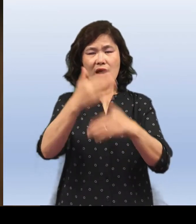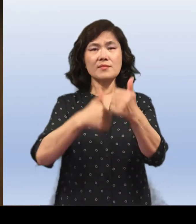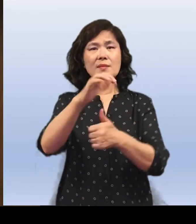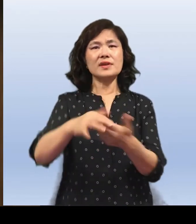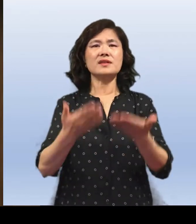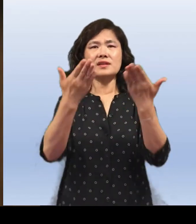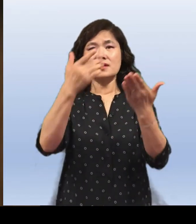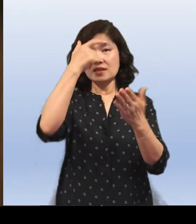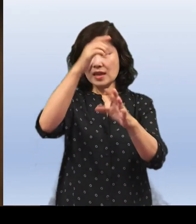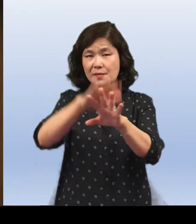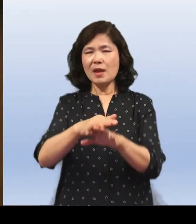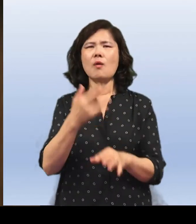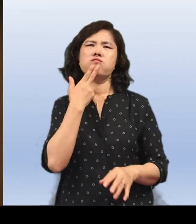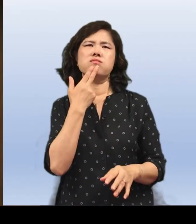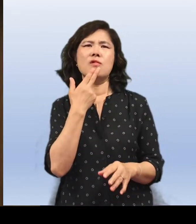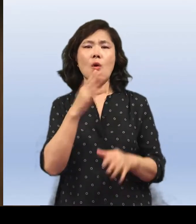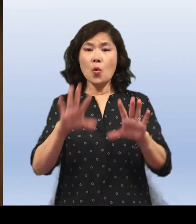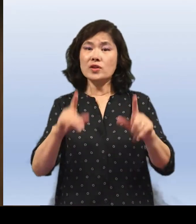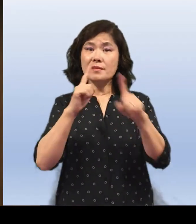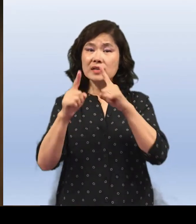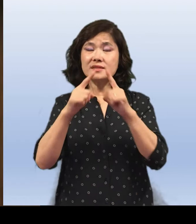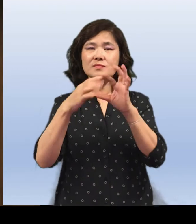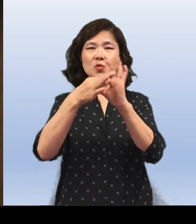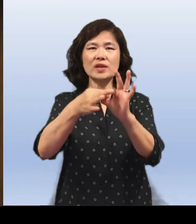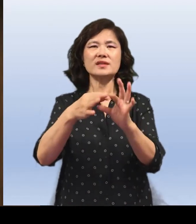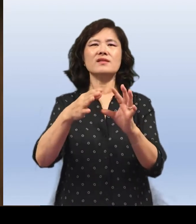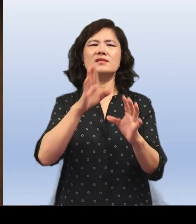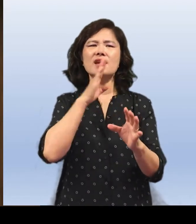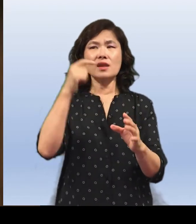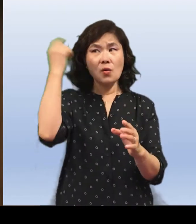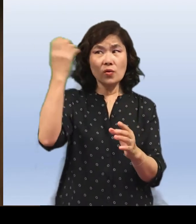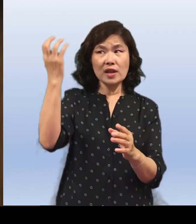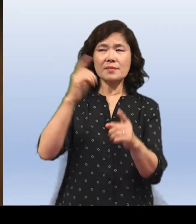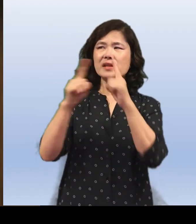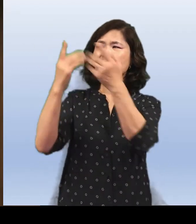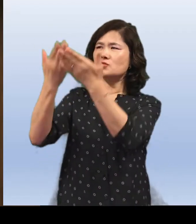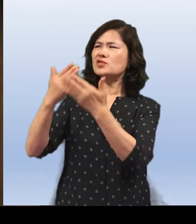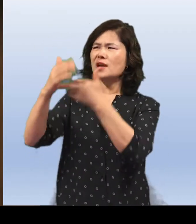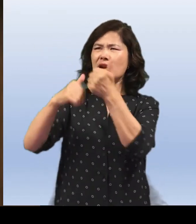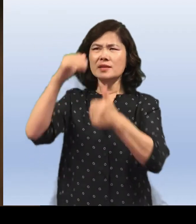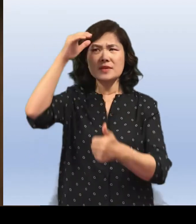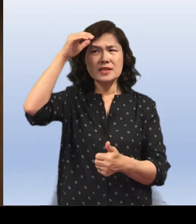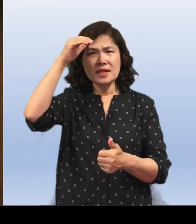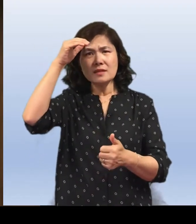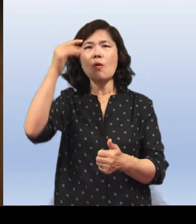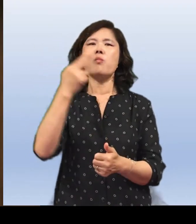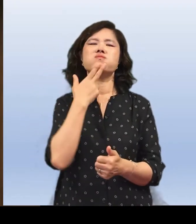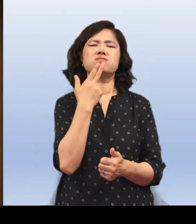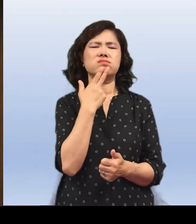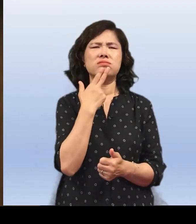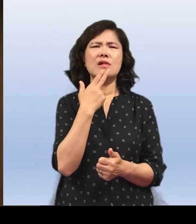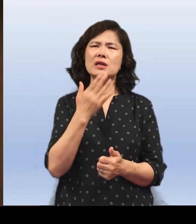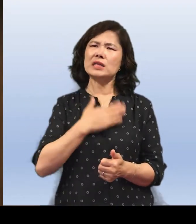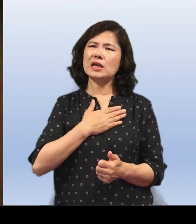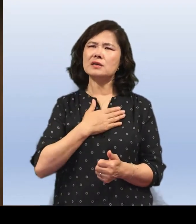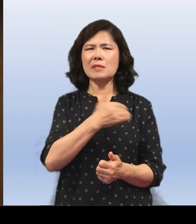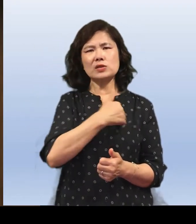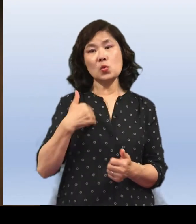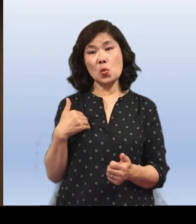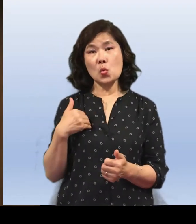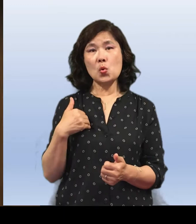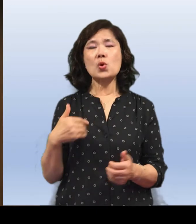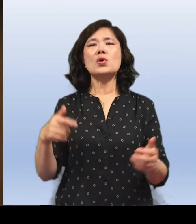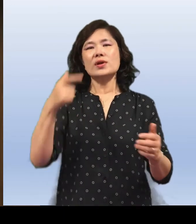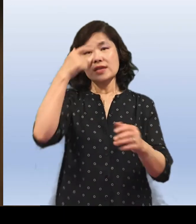아니라 오늘의 말씀을 통해서 내 영혼에게 말씀하실 하나님을 기대하는 예배가 아니라 나를